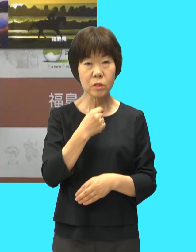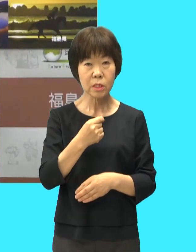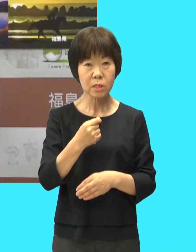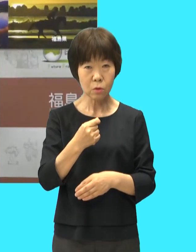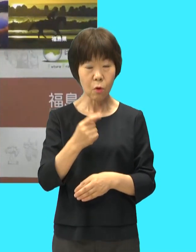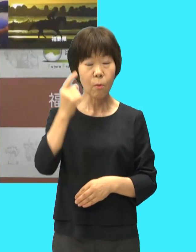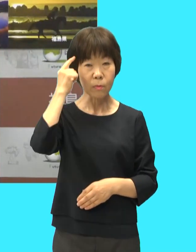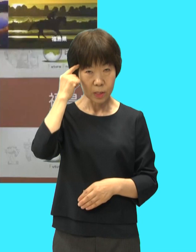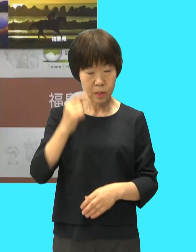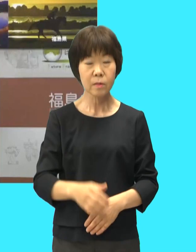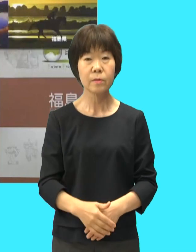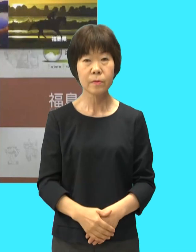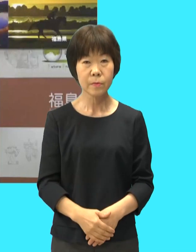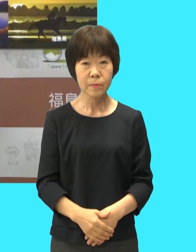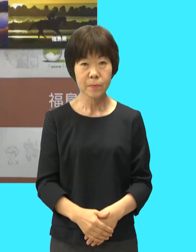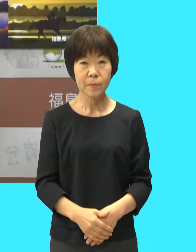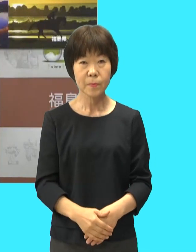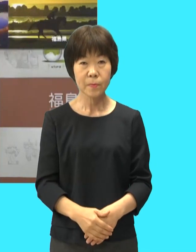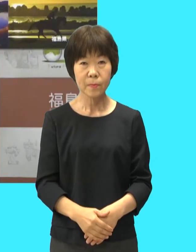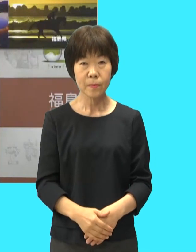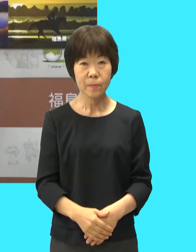お願いできればと思います